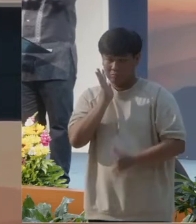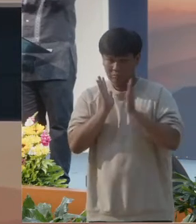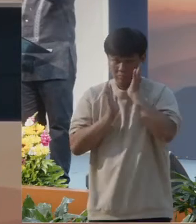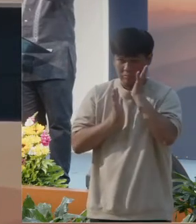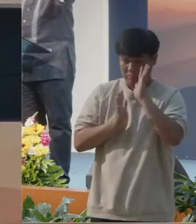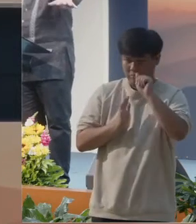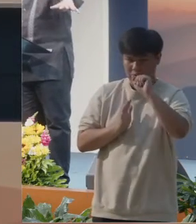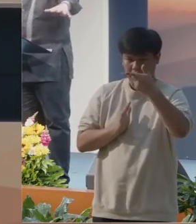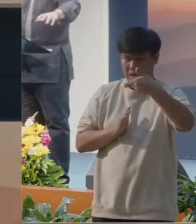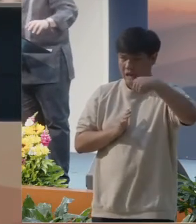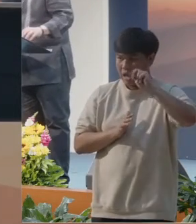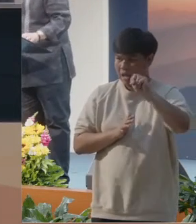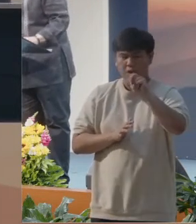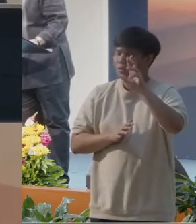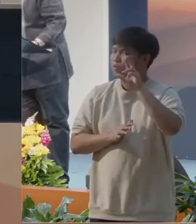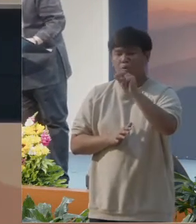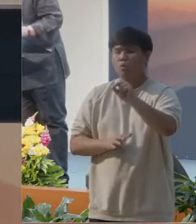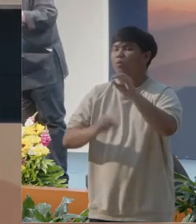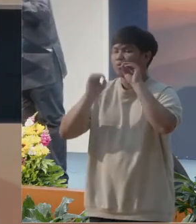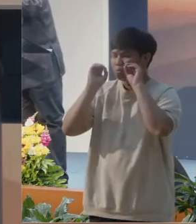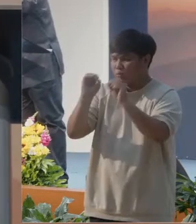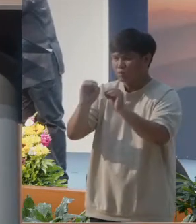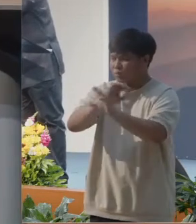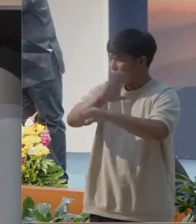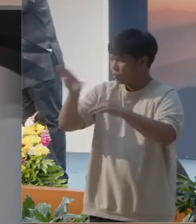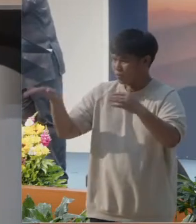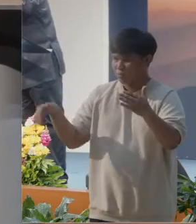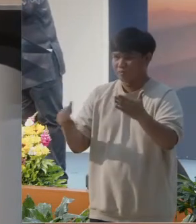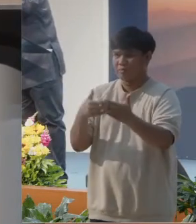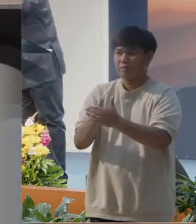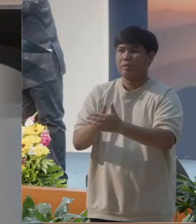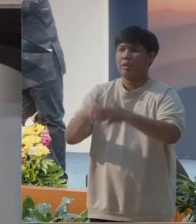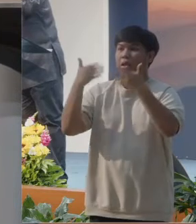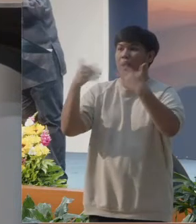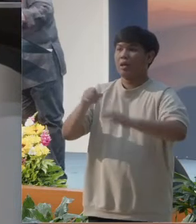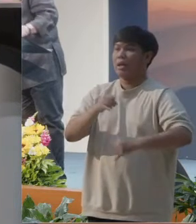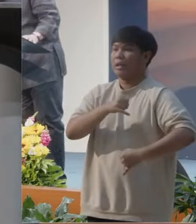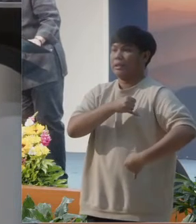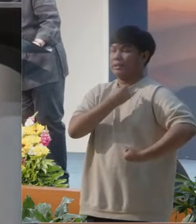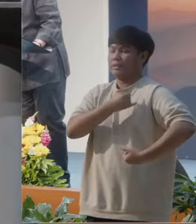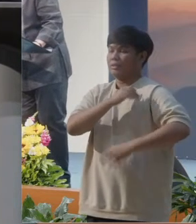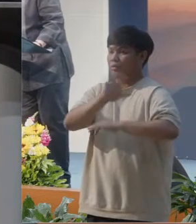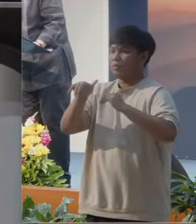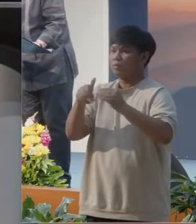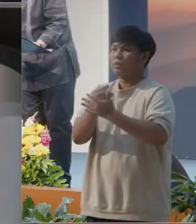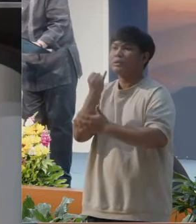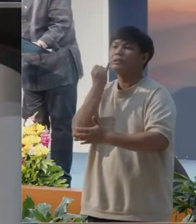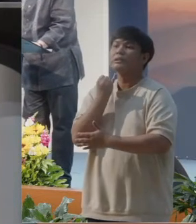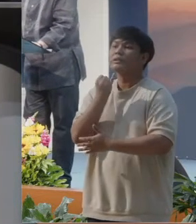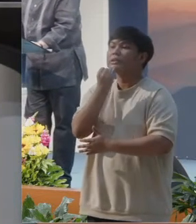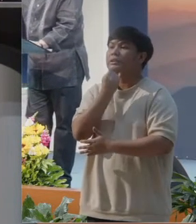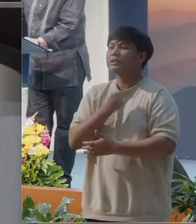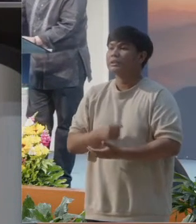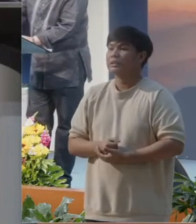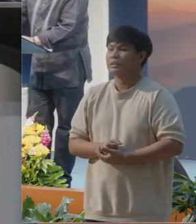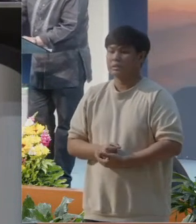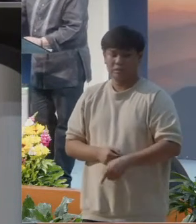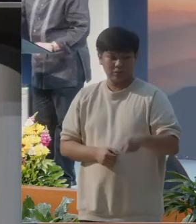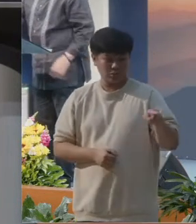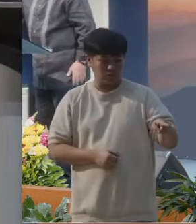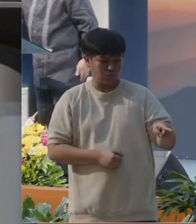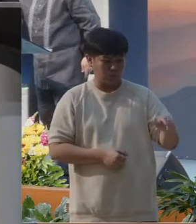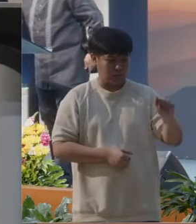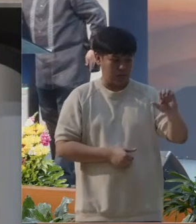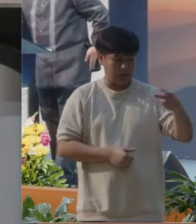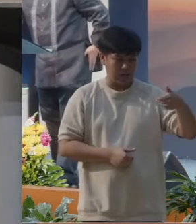hindi po para maging katuruan para sa lahat. Then Joshua and all of Israel with him took Akan, the son of Zerah,